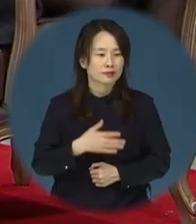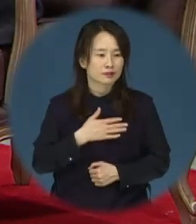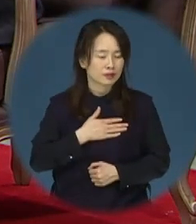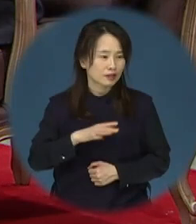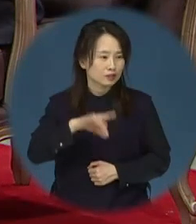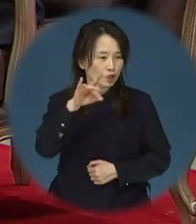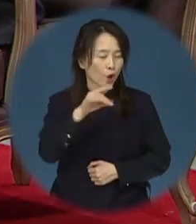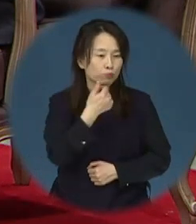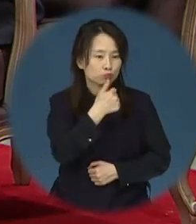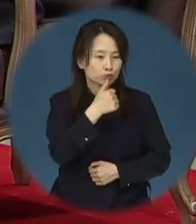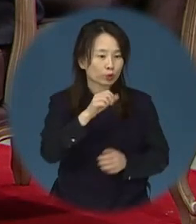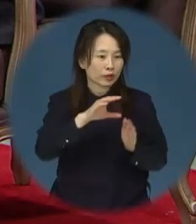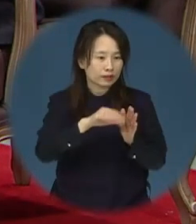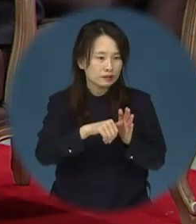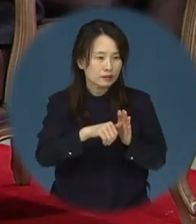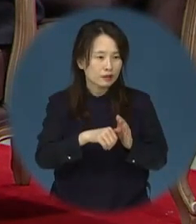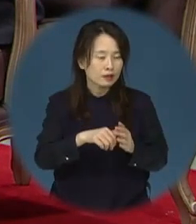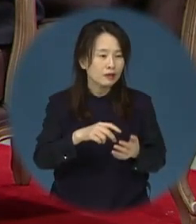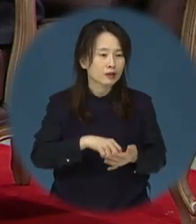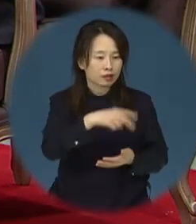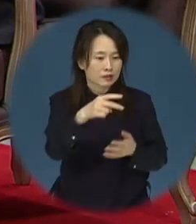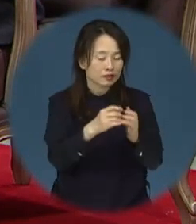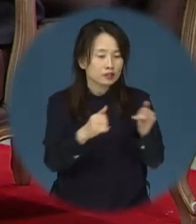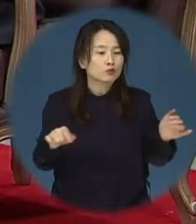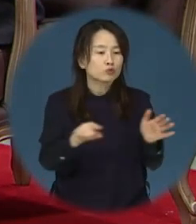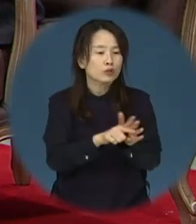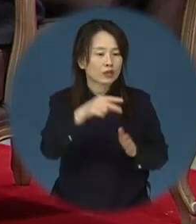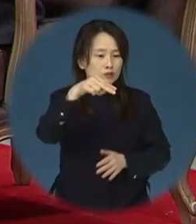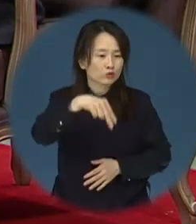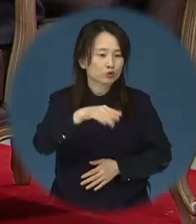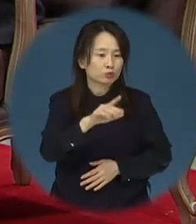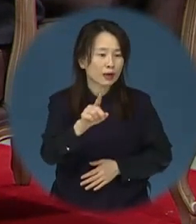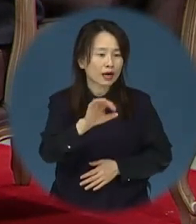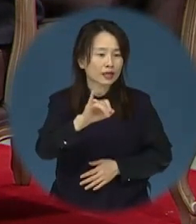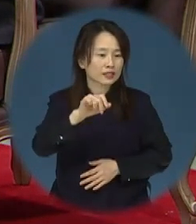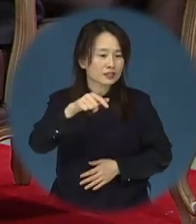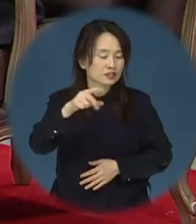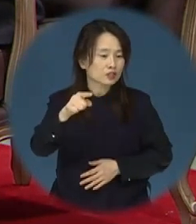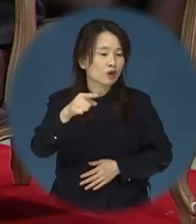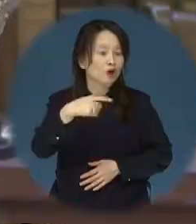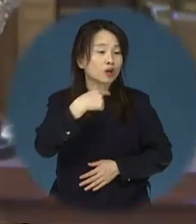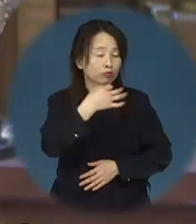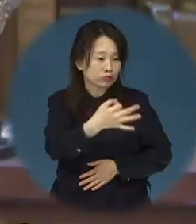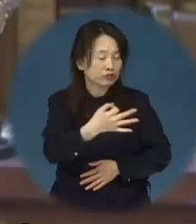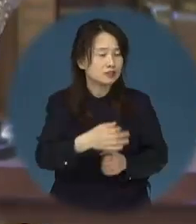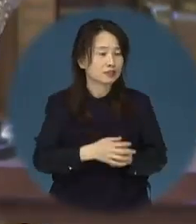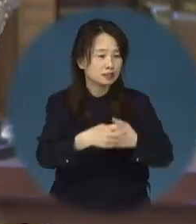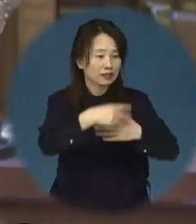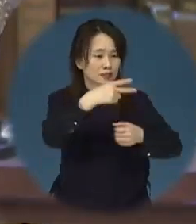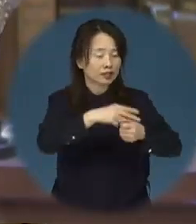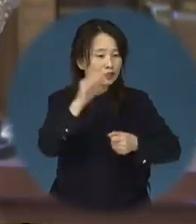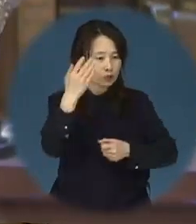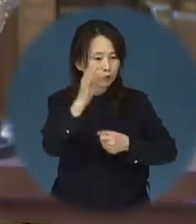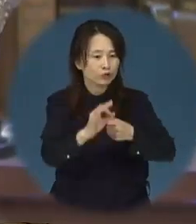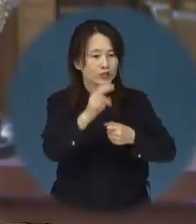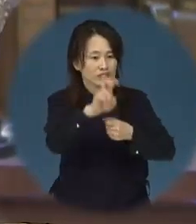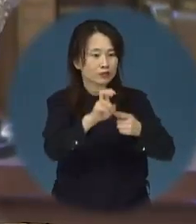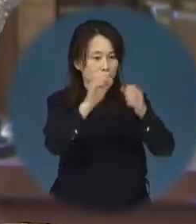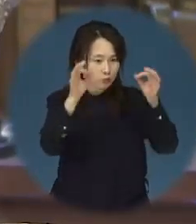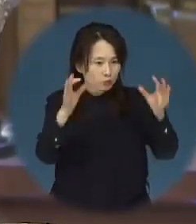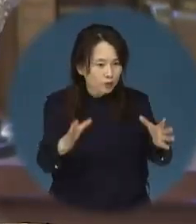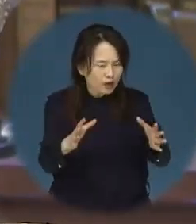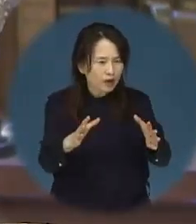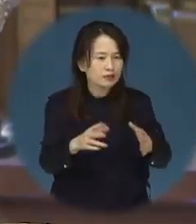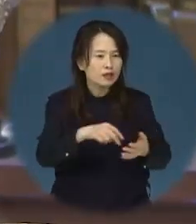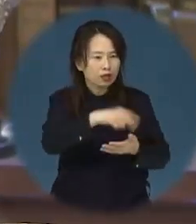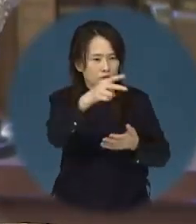처음 소개하면서 예. 노숙인의 슈바이처라고 불리우신다. 의사가 되고 20년을 오롯이 노숙인 진로에